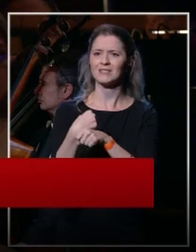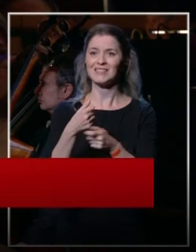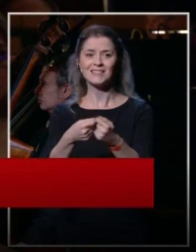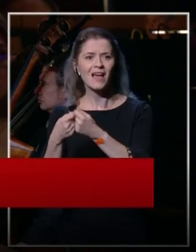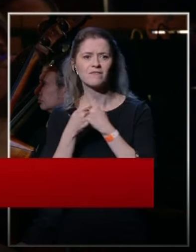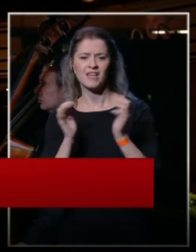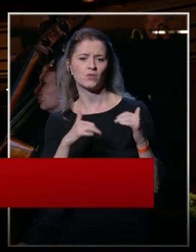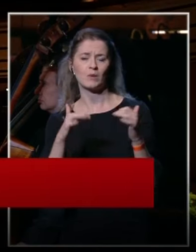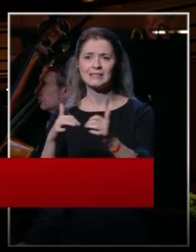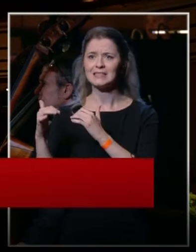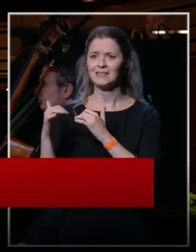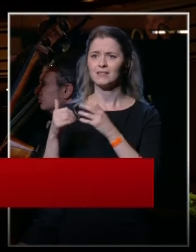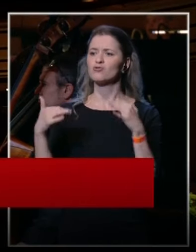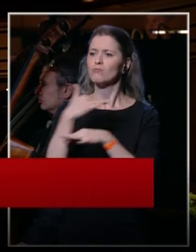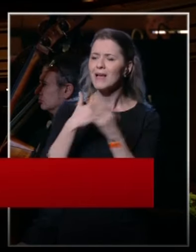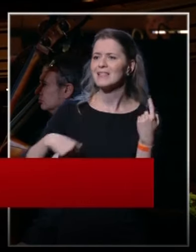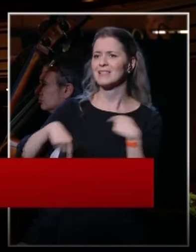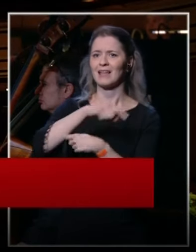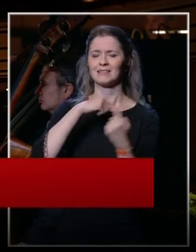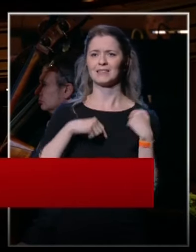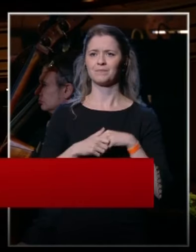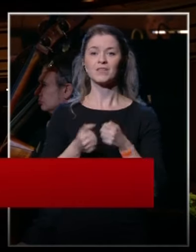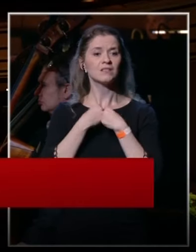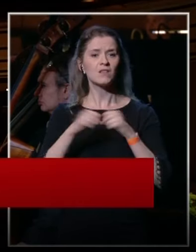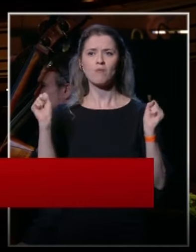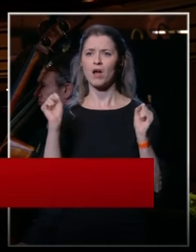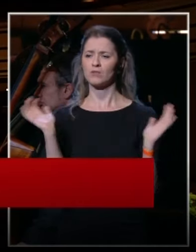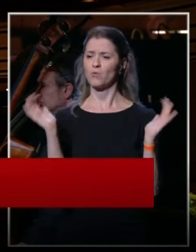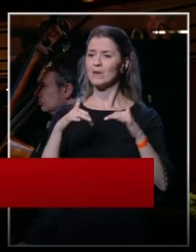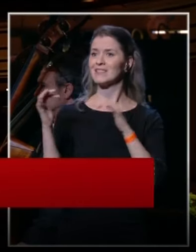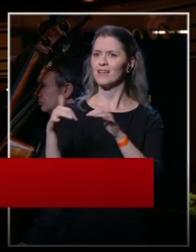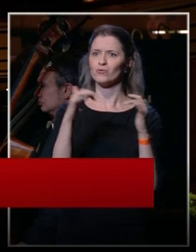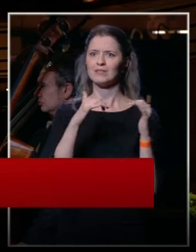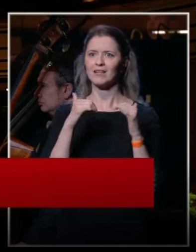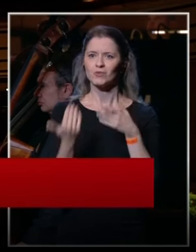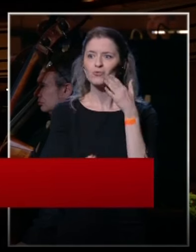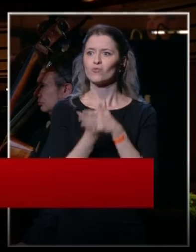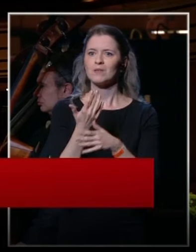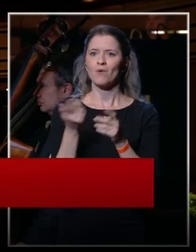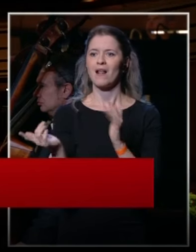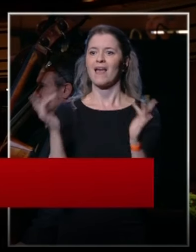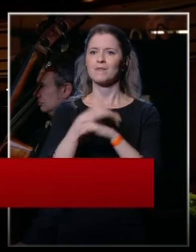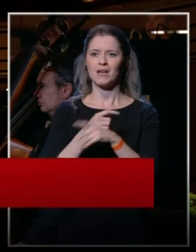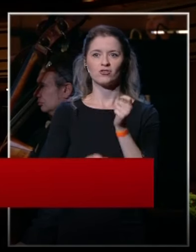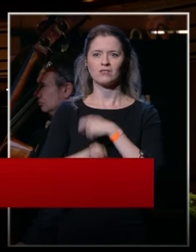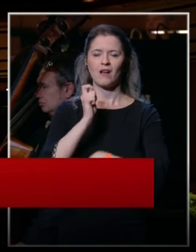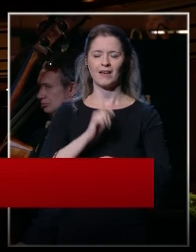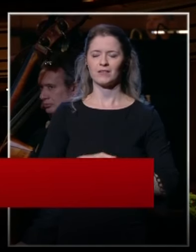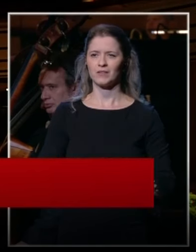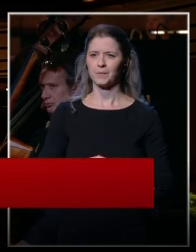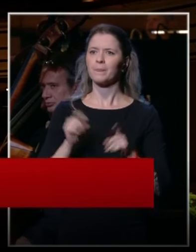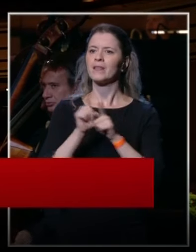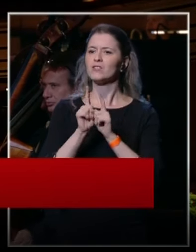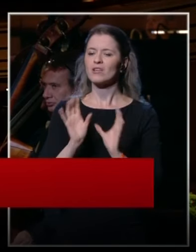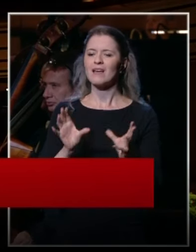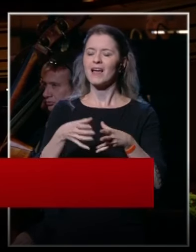beszélni. Szabadon gyűltek össze, hogy újra egymásra találjanak, és ebből az egységből